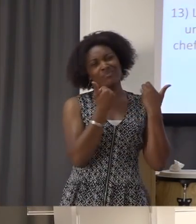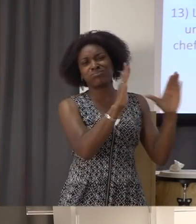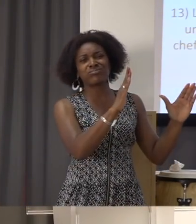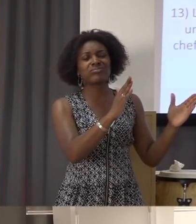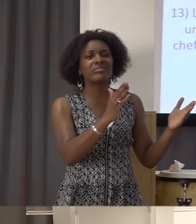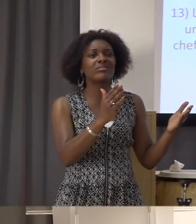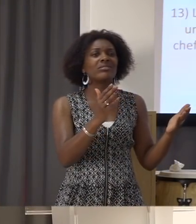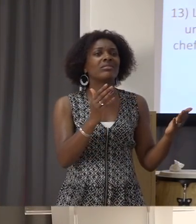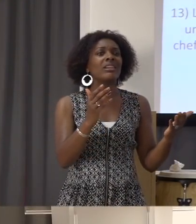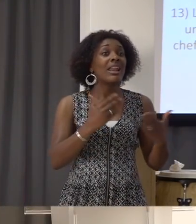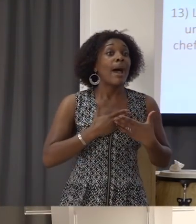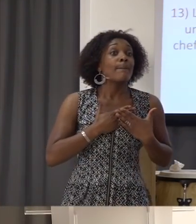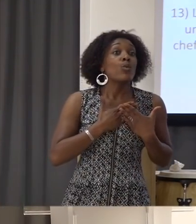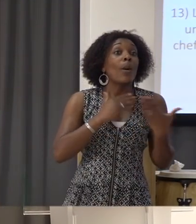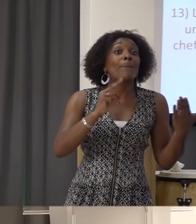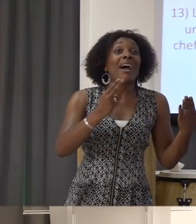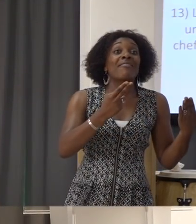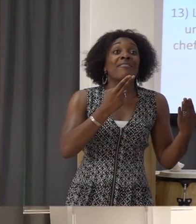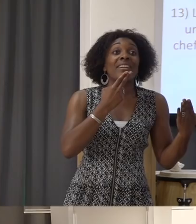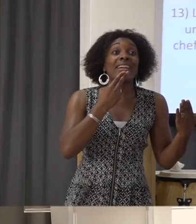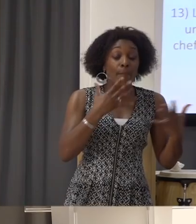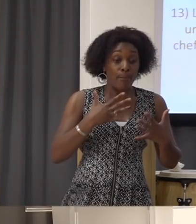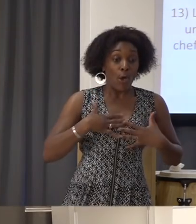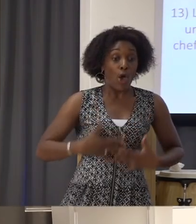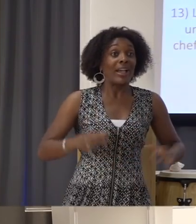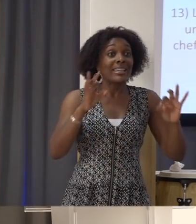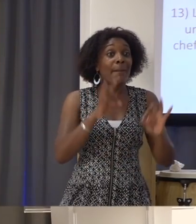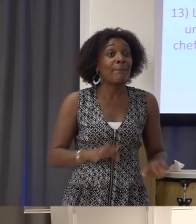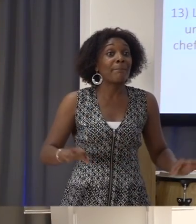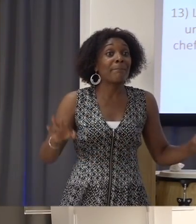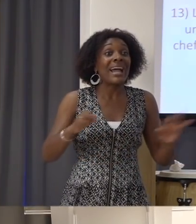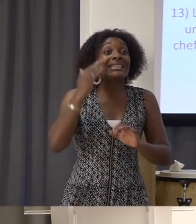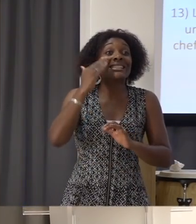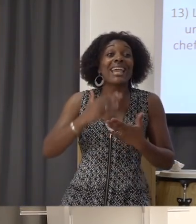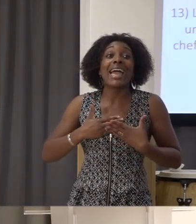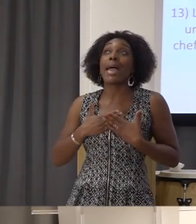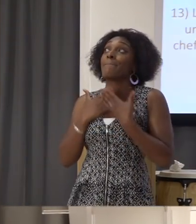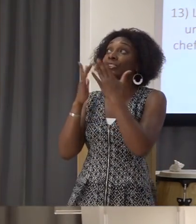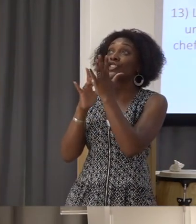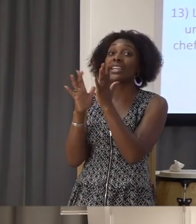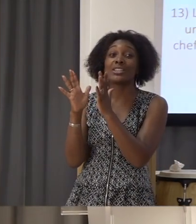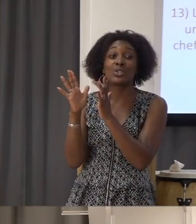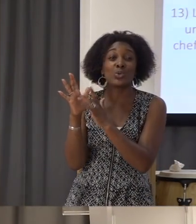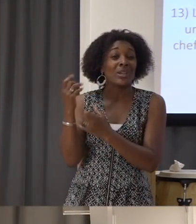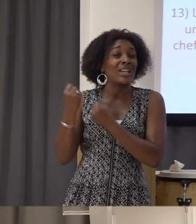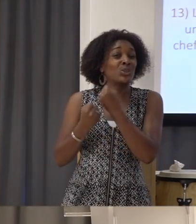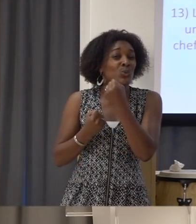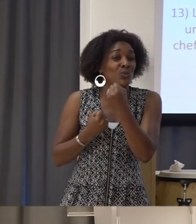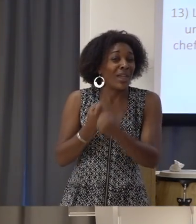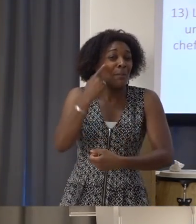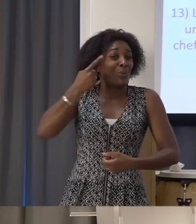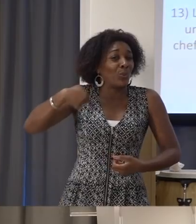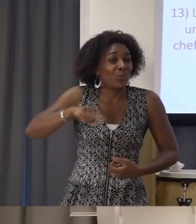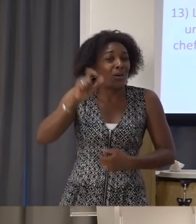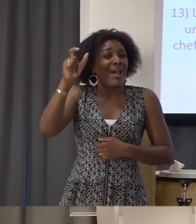L'amour parfait bannit la crainte. Si nous aimons notre Seigneur Jésus, qui a souffert pour nous à la